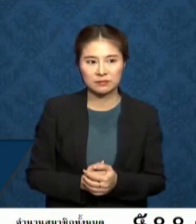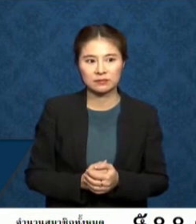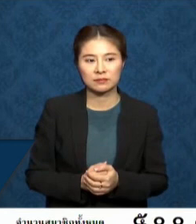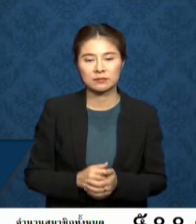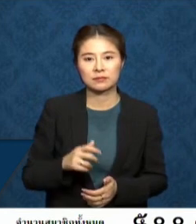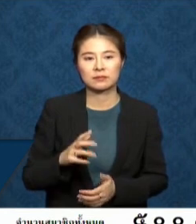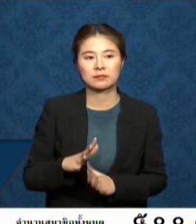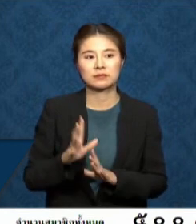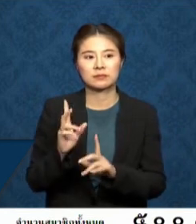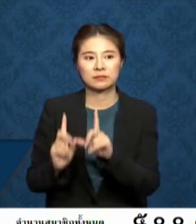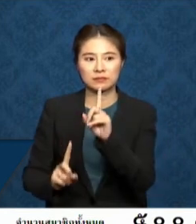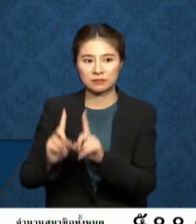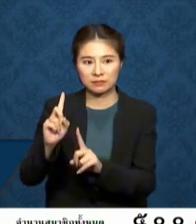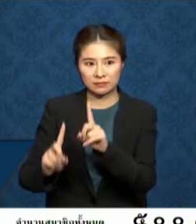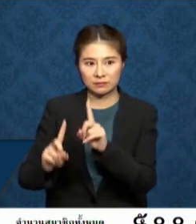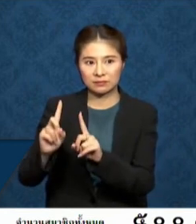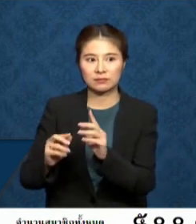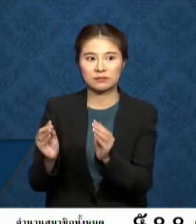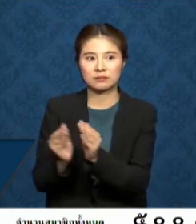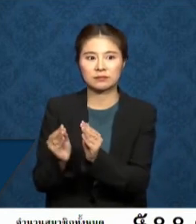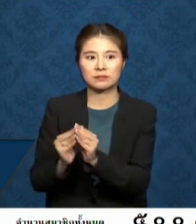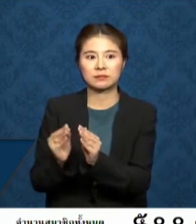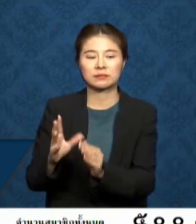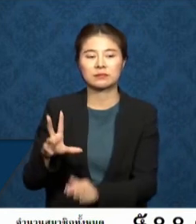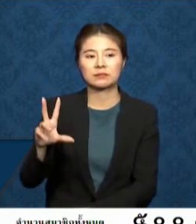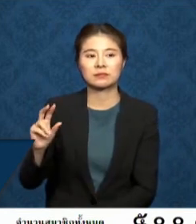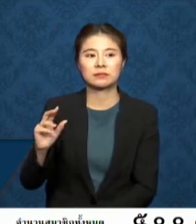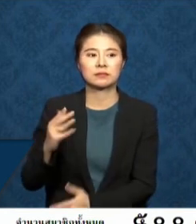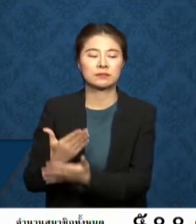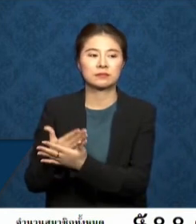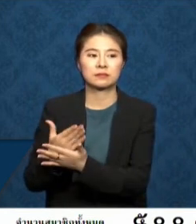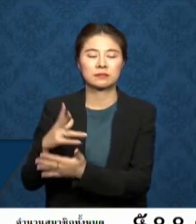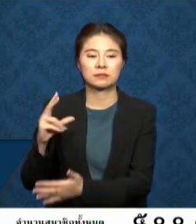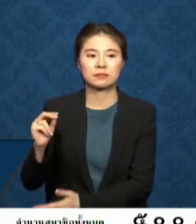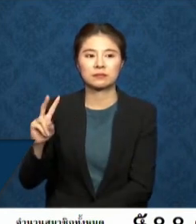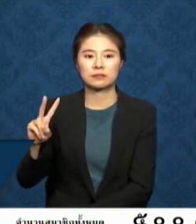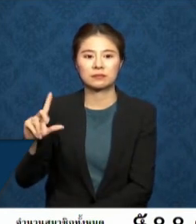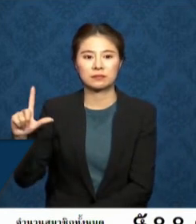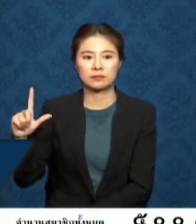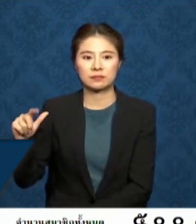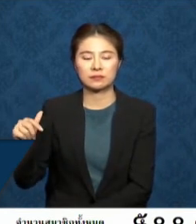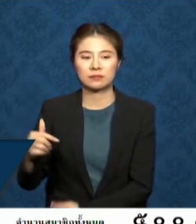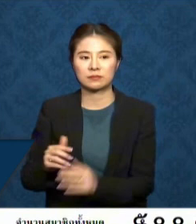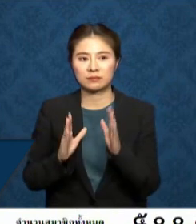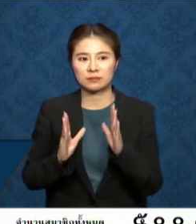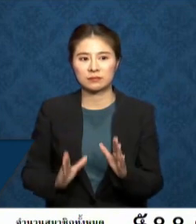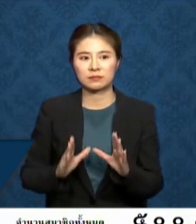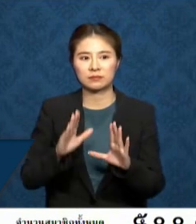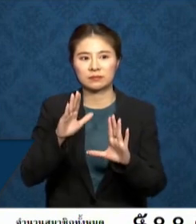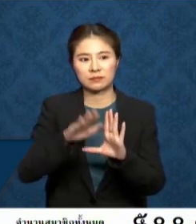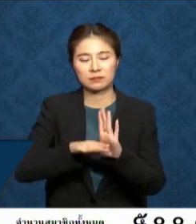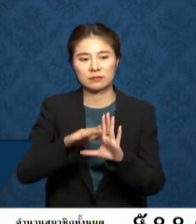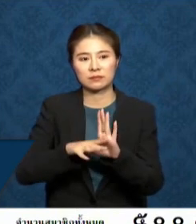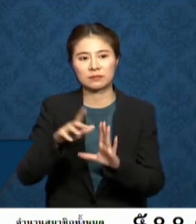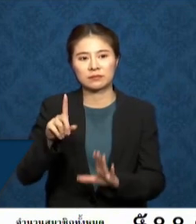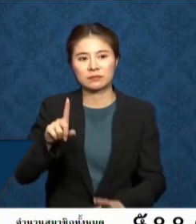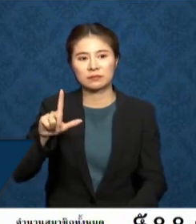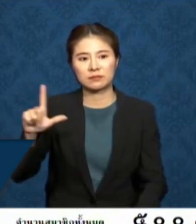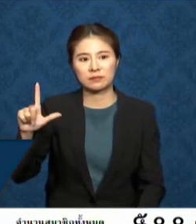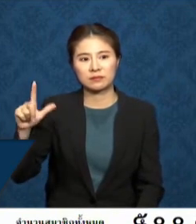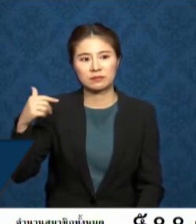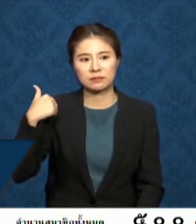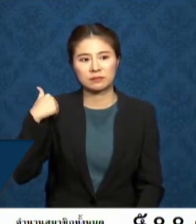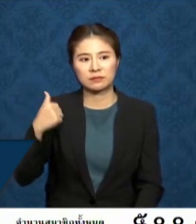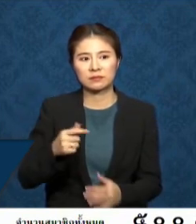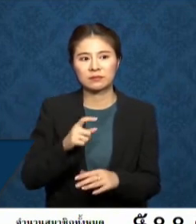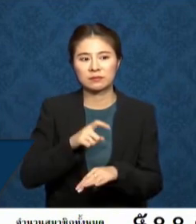Intelligent Travel Guide 32ล้านนะครับคือตั้งเป้าไว้ว่าจะมี1ล้าน user นะครับแต่ไม่ได้ระบุว่าจะได้1ล้าน user ภ